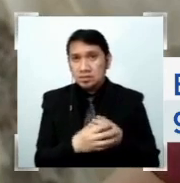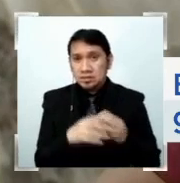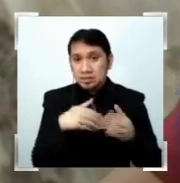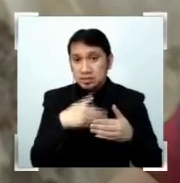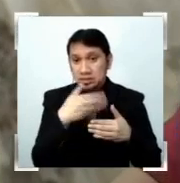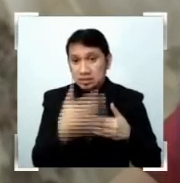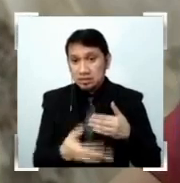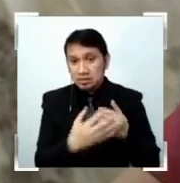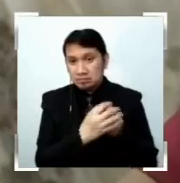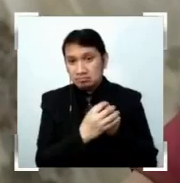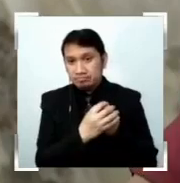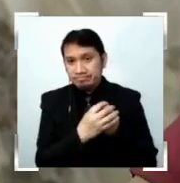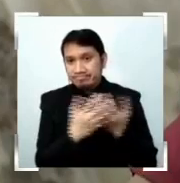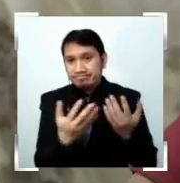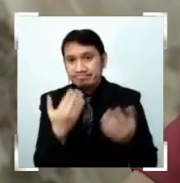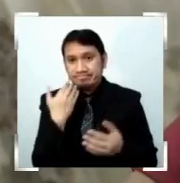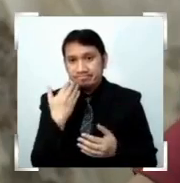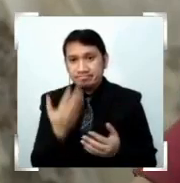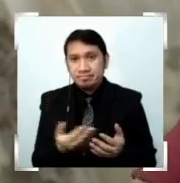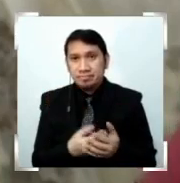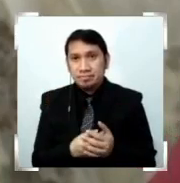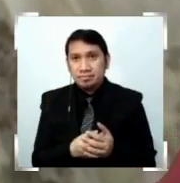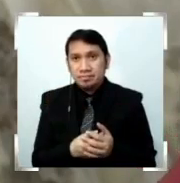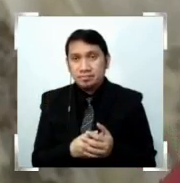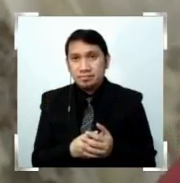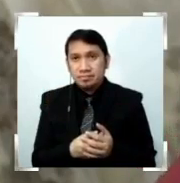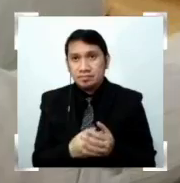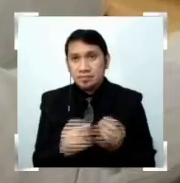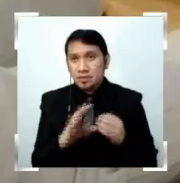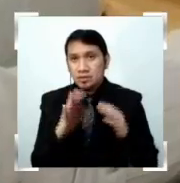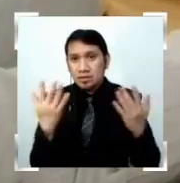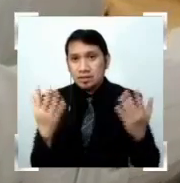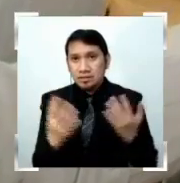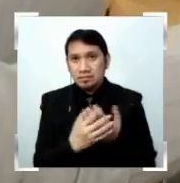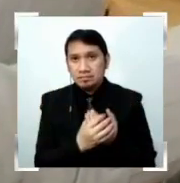na. Hindi na kumapit sa akin.